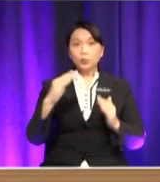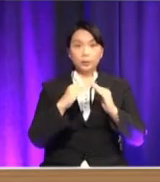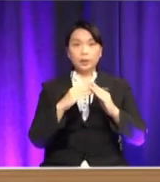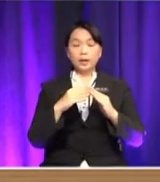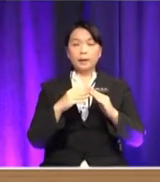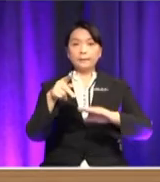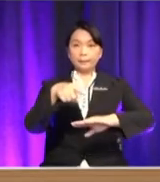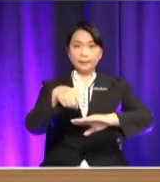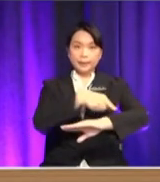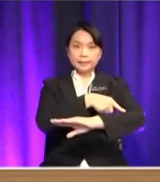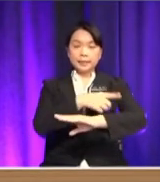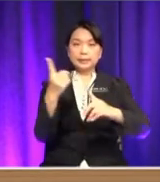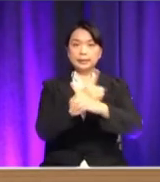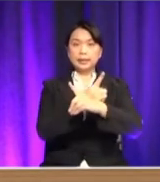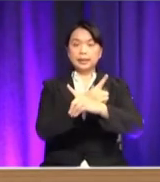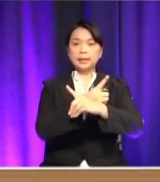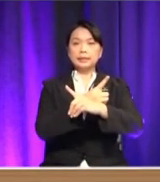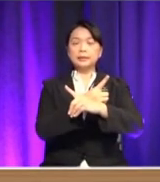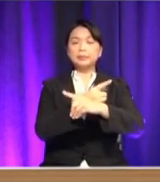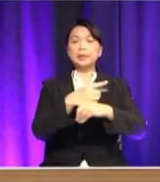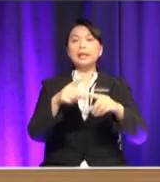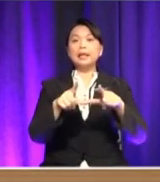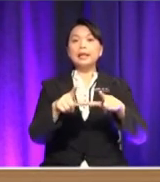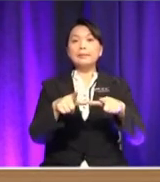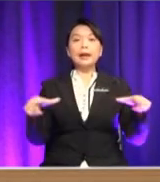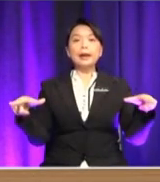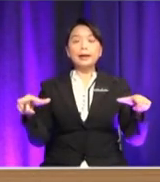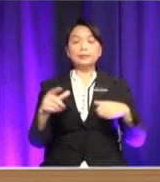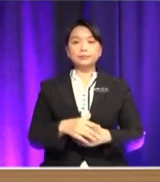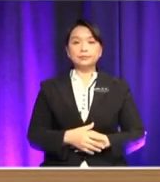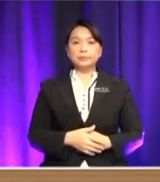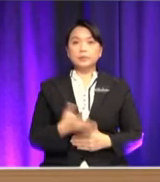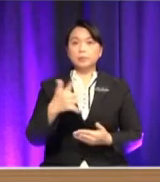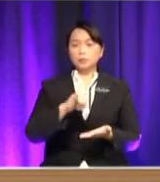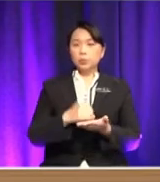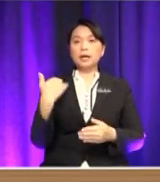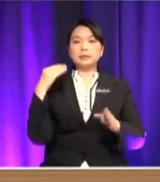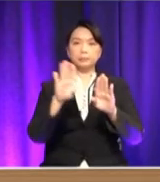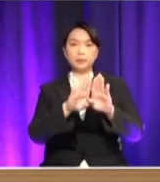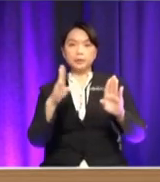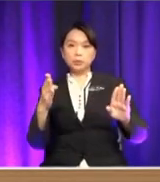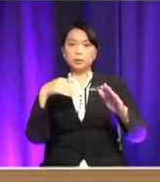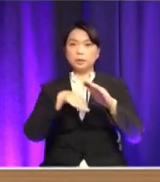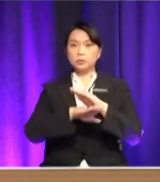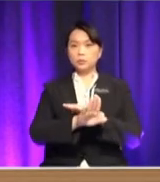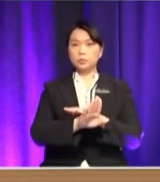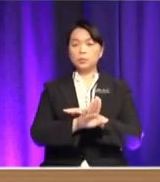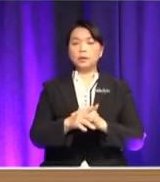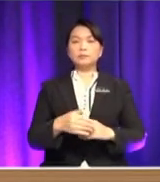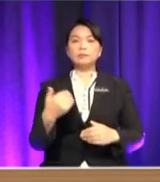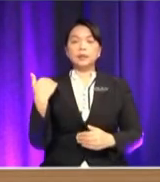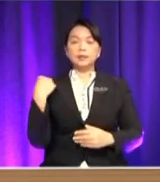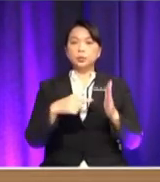lebar dan Ada bahagianya berdekatan dengannya adalah dalam masuk ataupun pintu masuk ada ditunjukkan